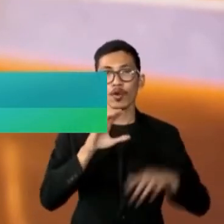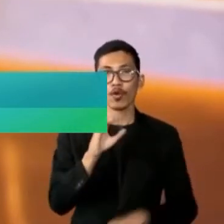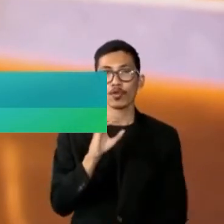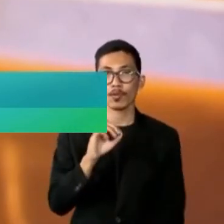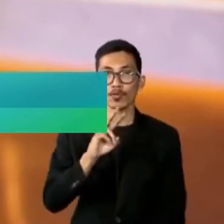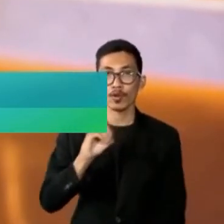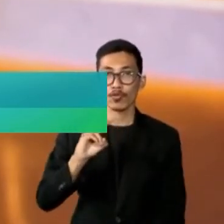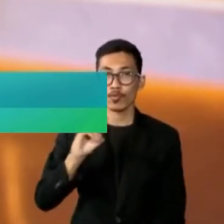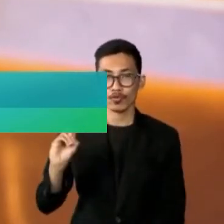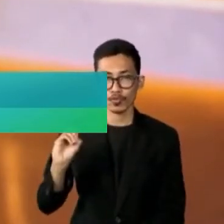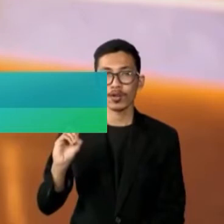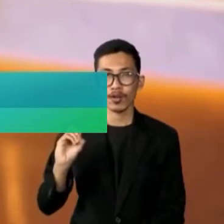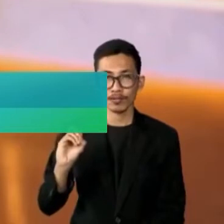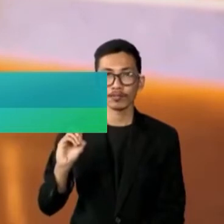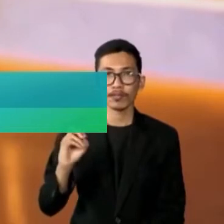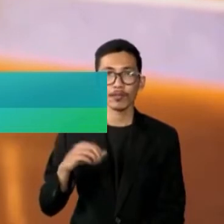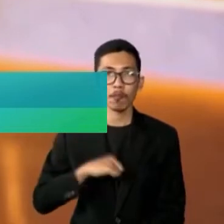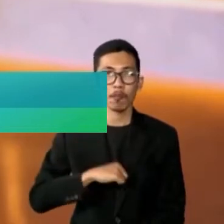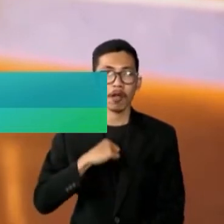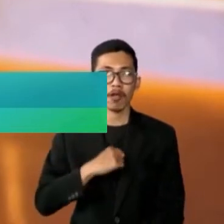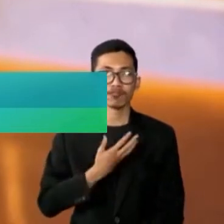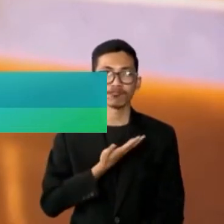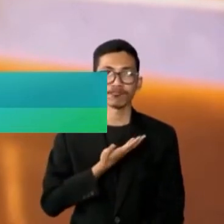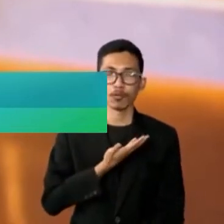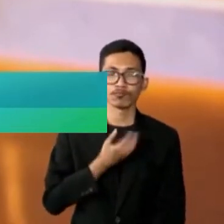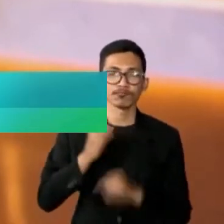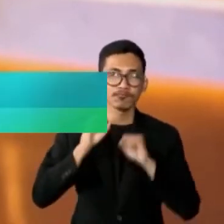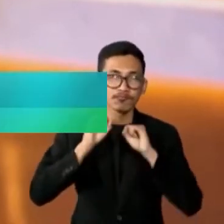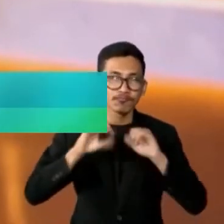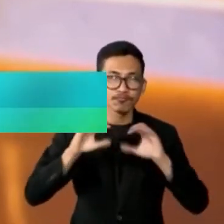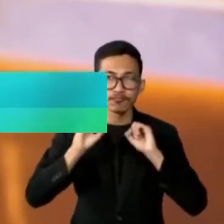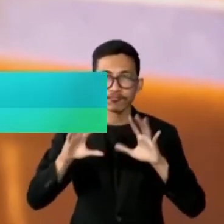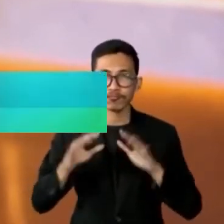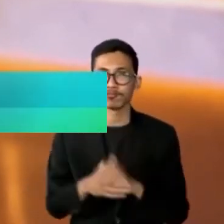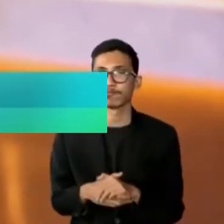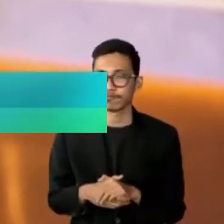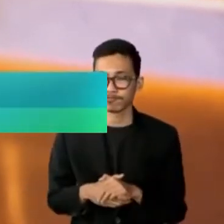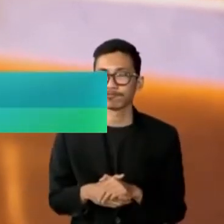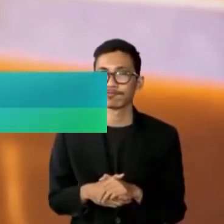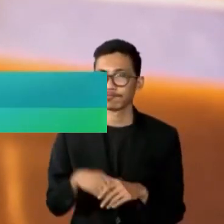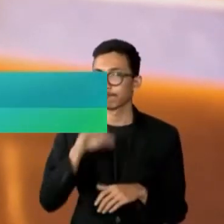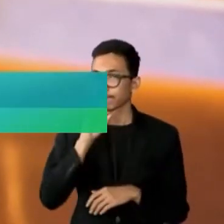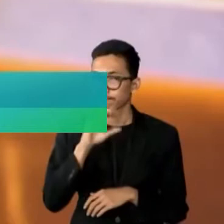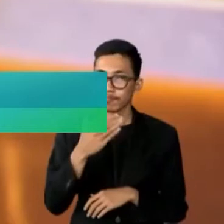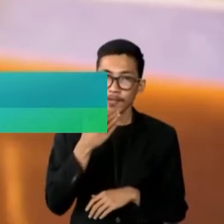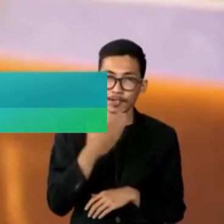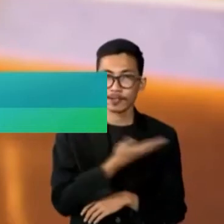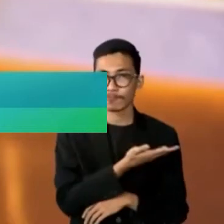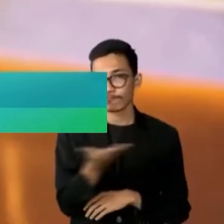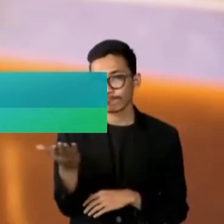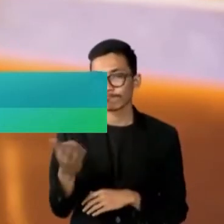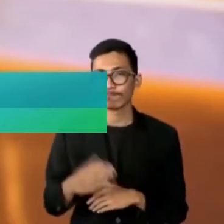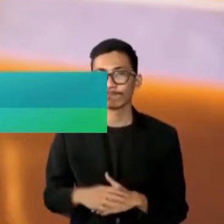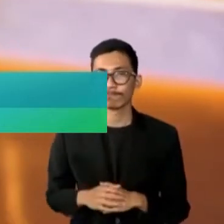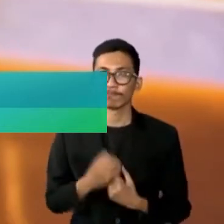2020, menghaturkan rasa bangga dan ucapan terima kasih yang sebesar-besarnya kepada semua pihak,